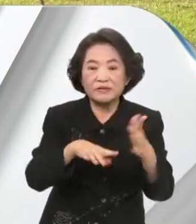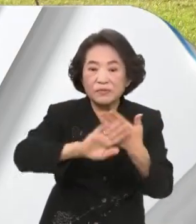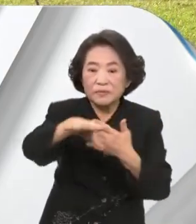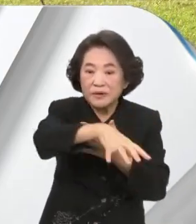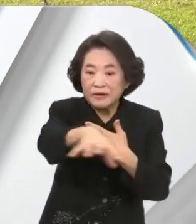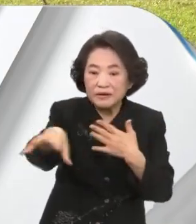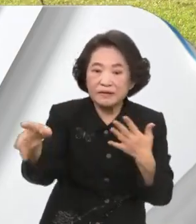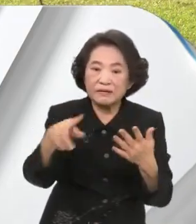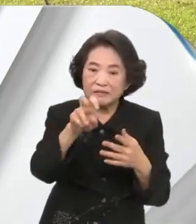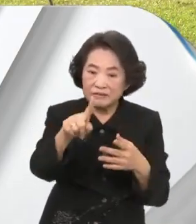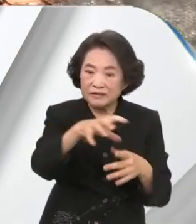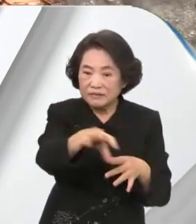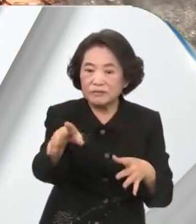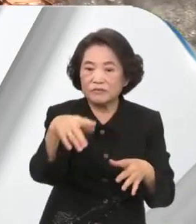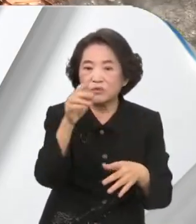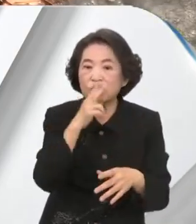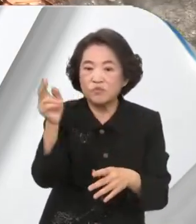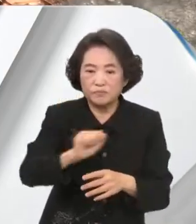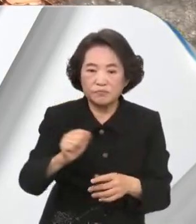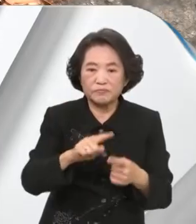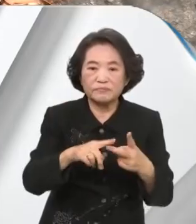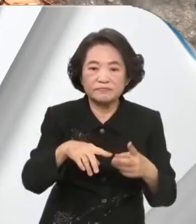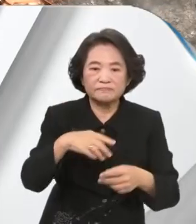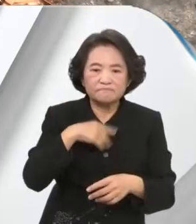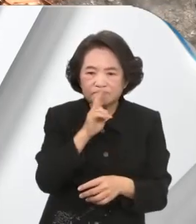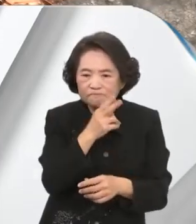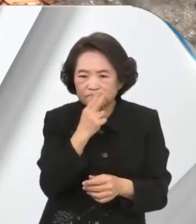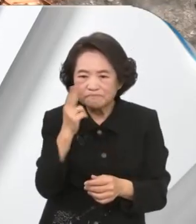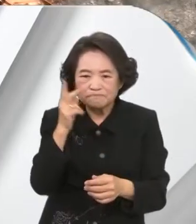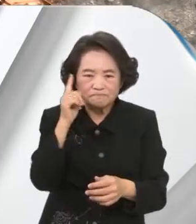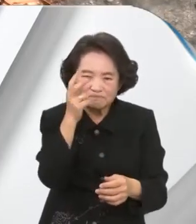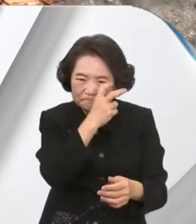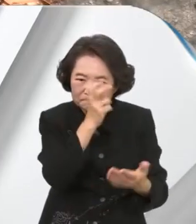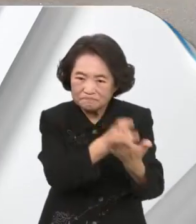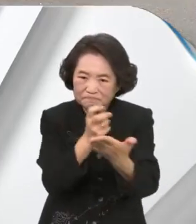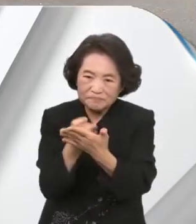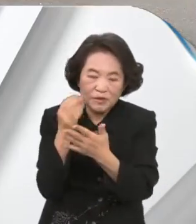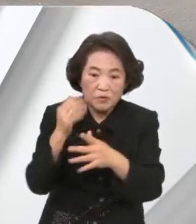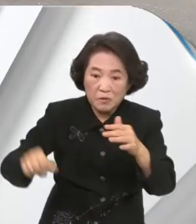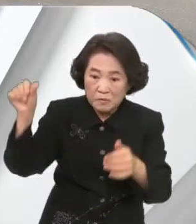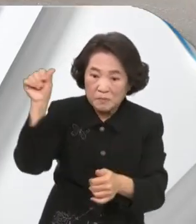境，综合有意识的素材，为加强稽查和宣传，违法的人最多